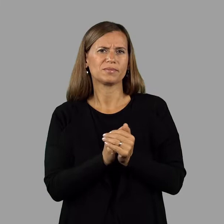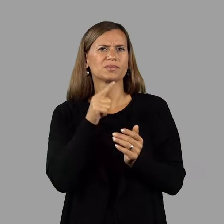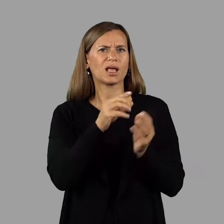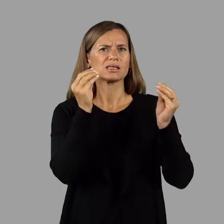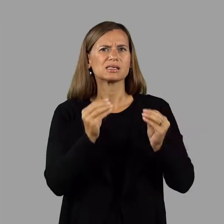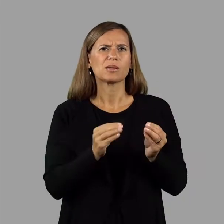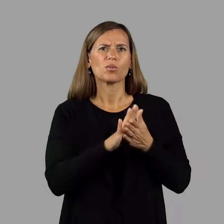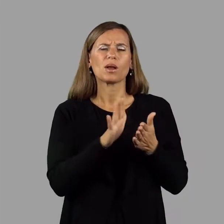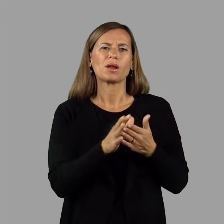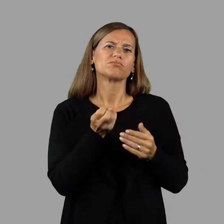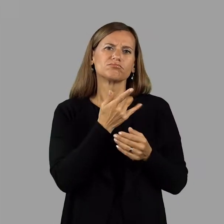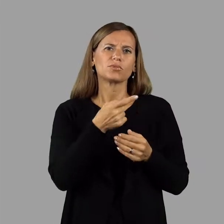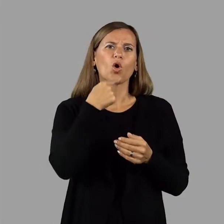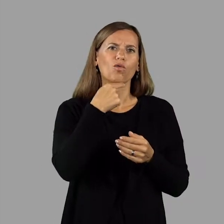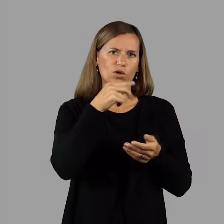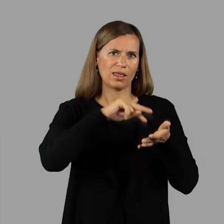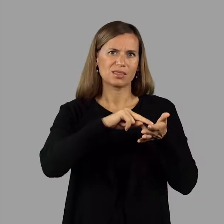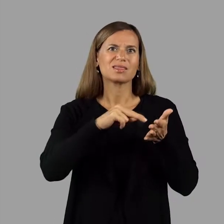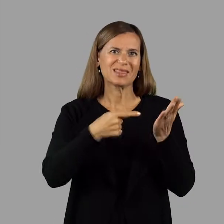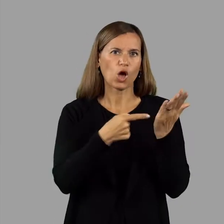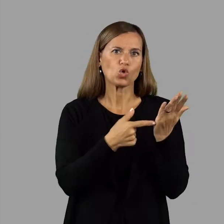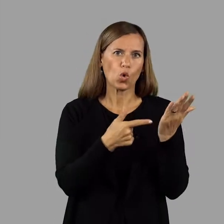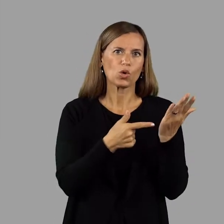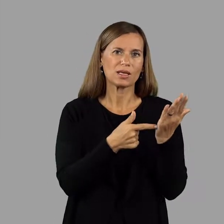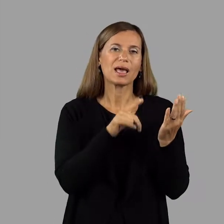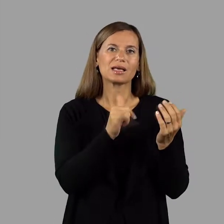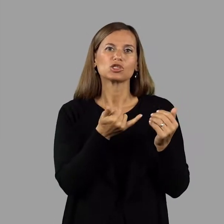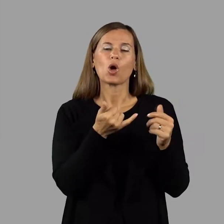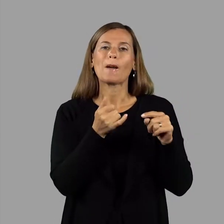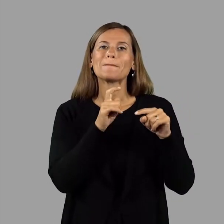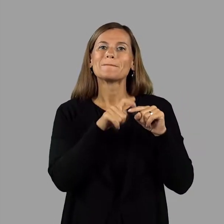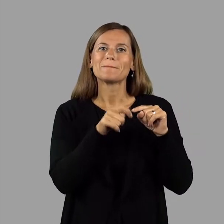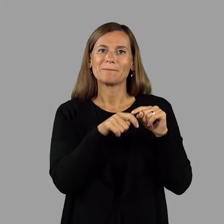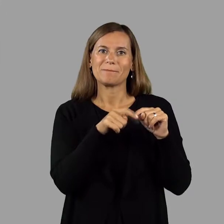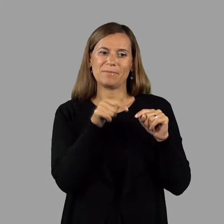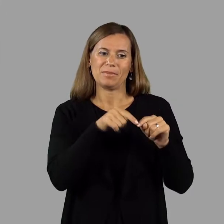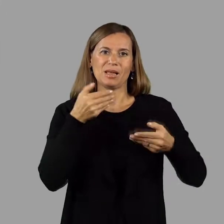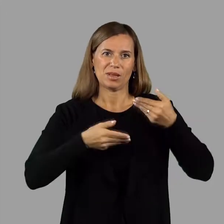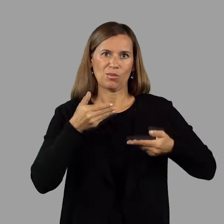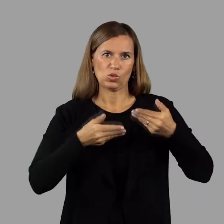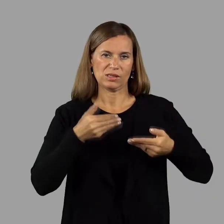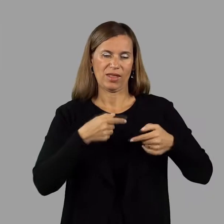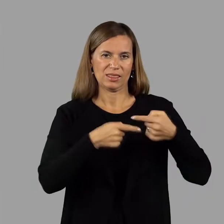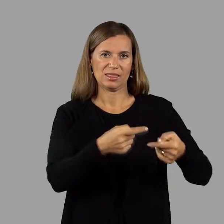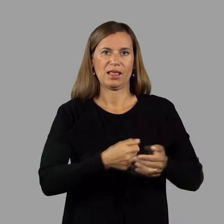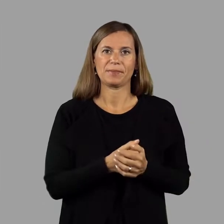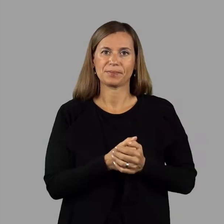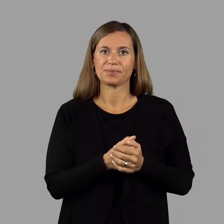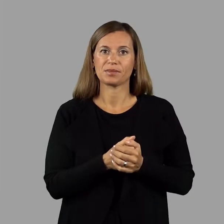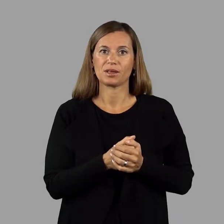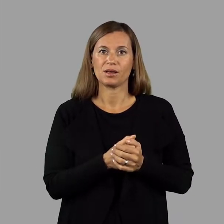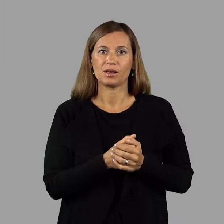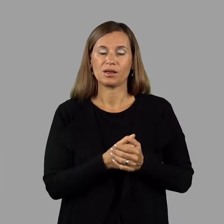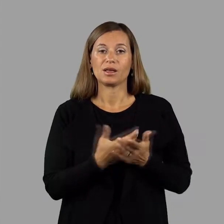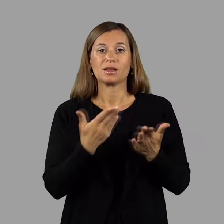uporablja nekatere govorne tehnologije, ki so predmet tega posveta.